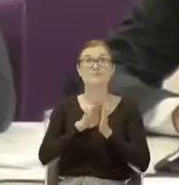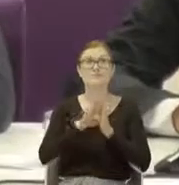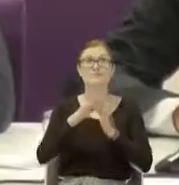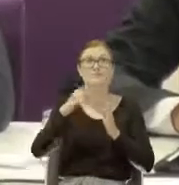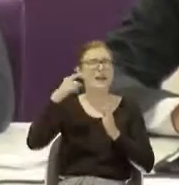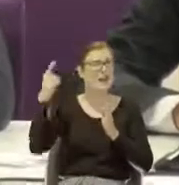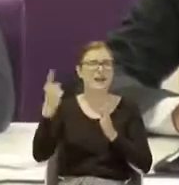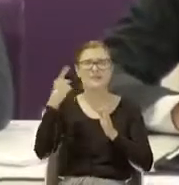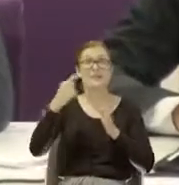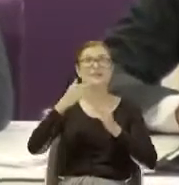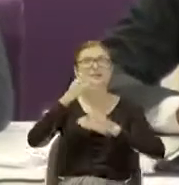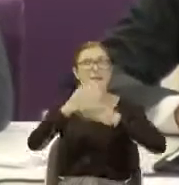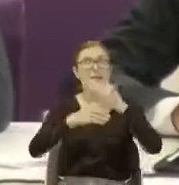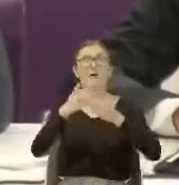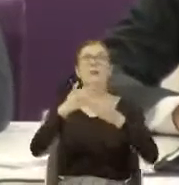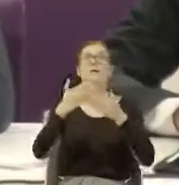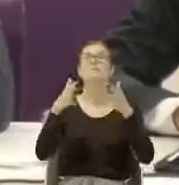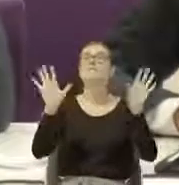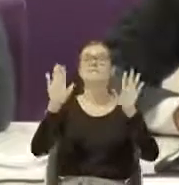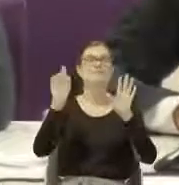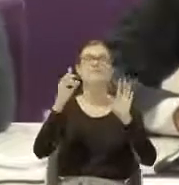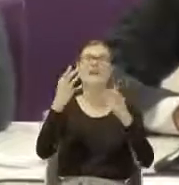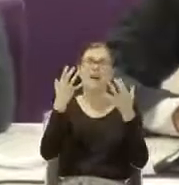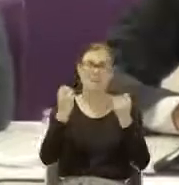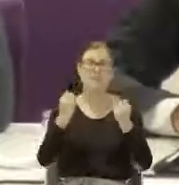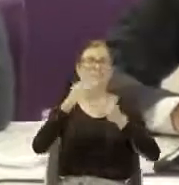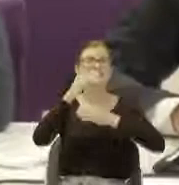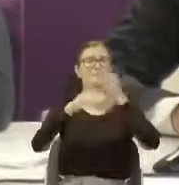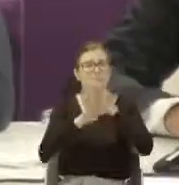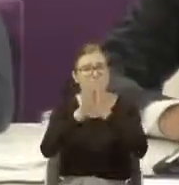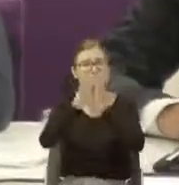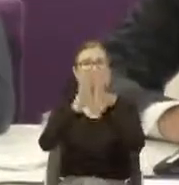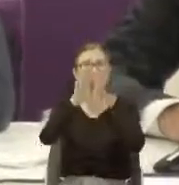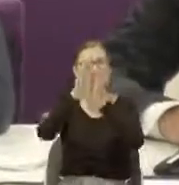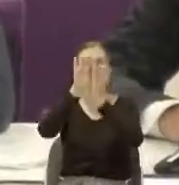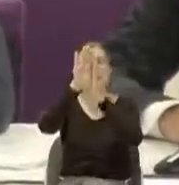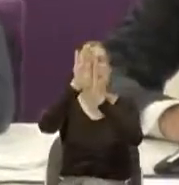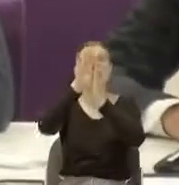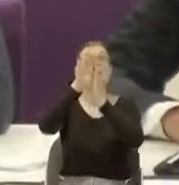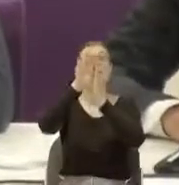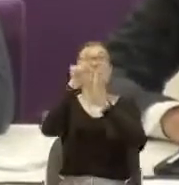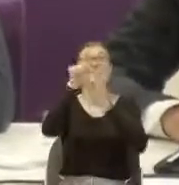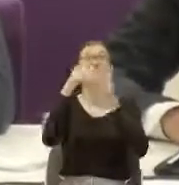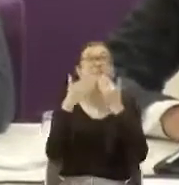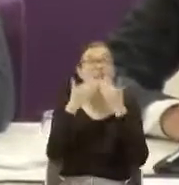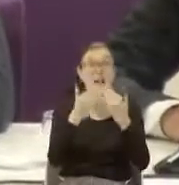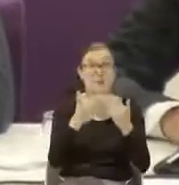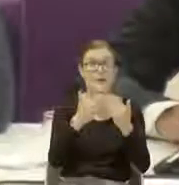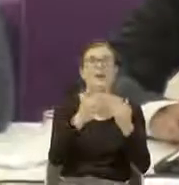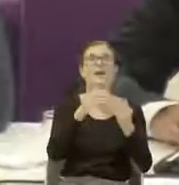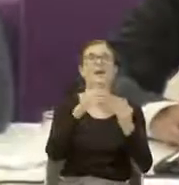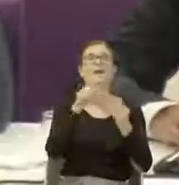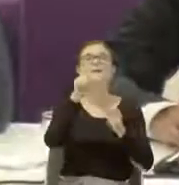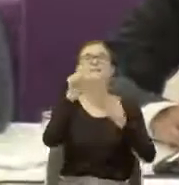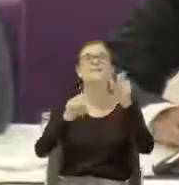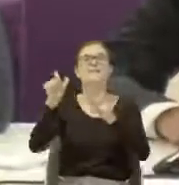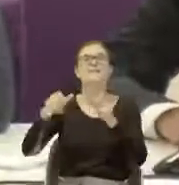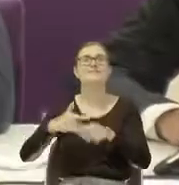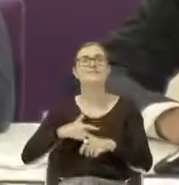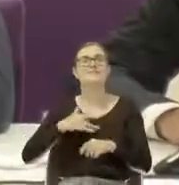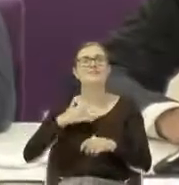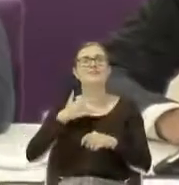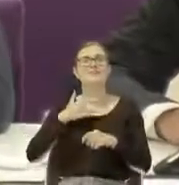populations pour que, à partir des investissements, à partir des sacrifices des autres, que